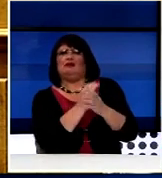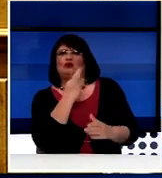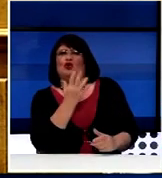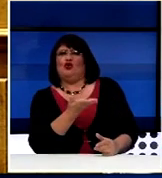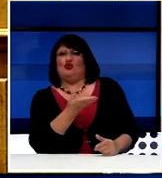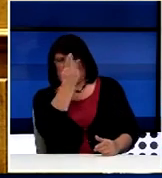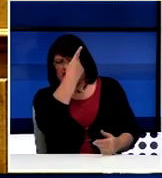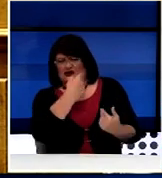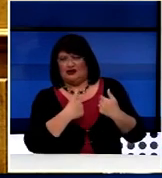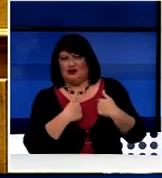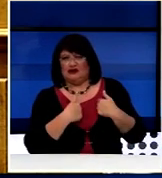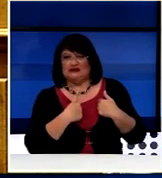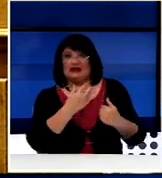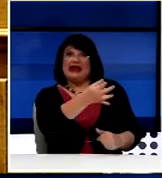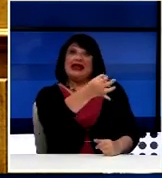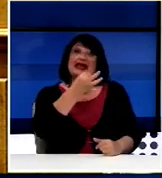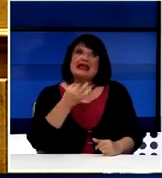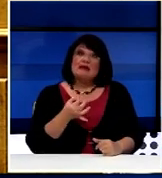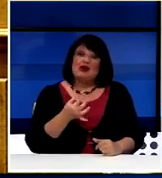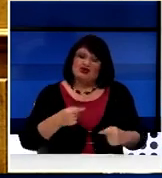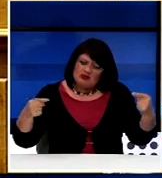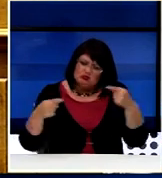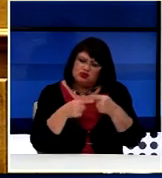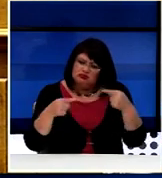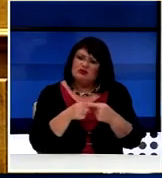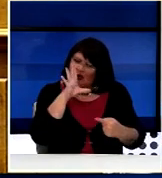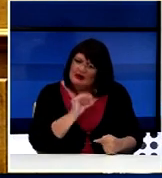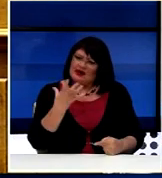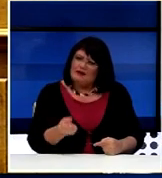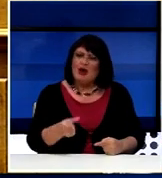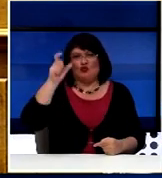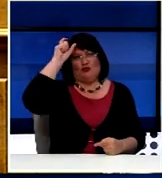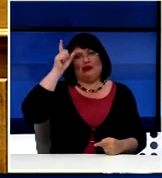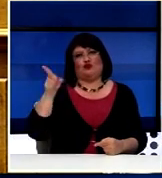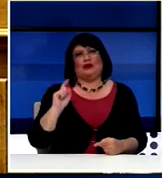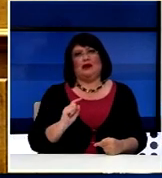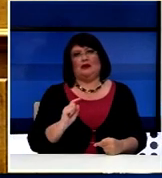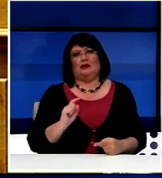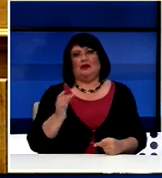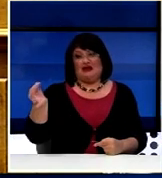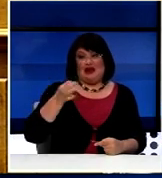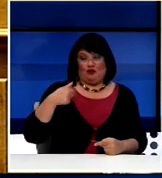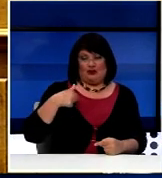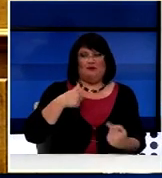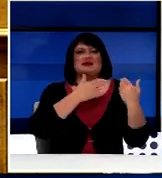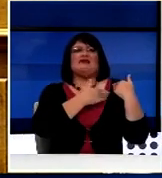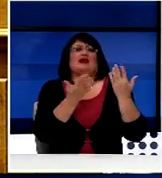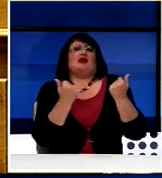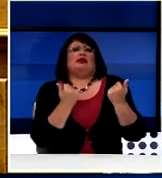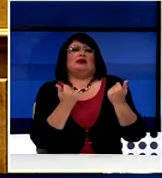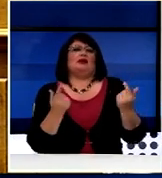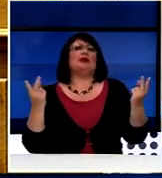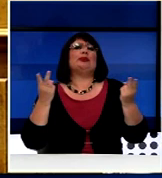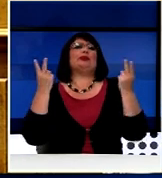έλεγε ότι οι εντάσεις με την Τουρκία είναι κυρίως λεκτικές και μας είπε ότι η δική μας τάση είναι ανεύθυνη.